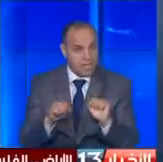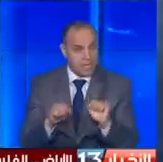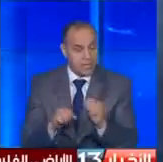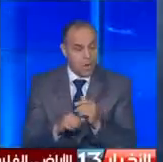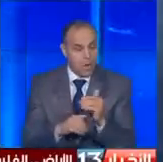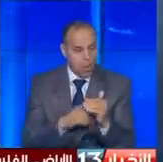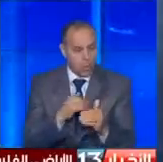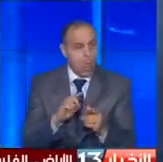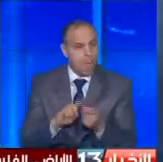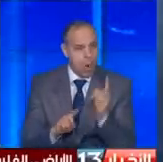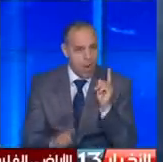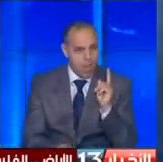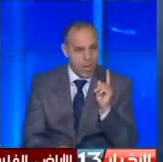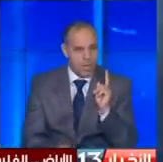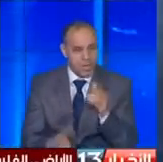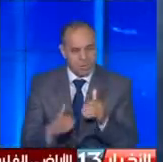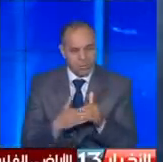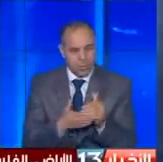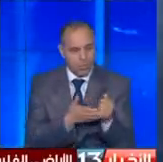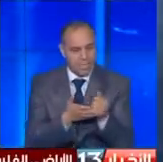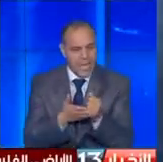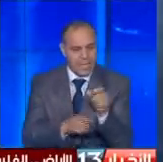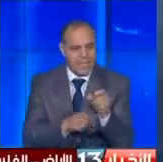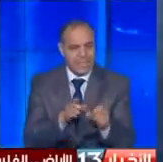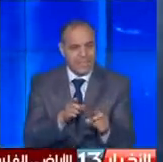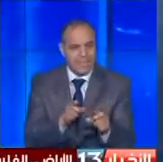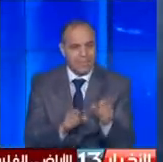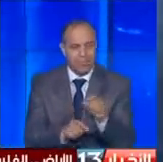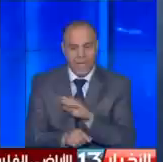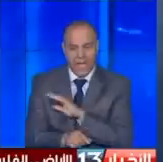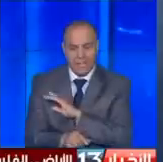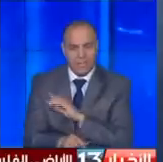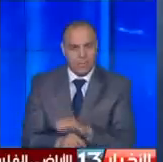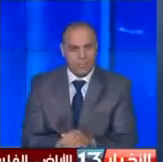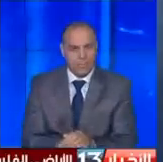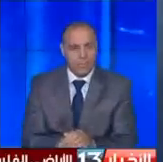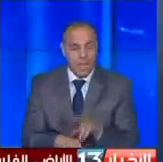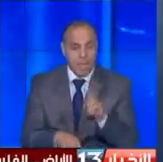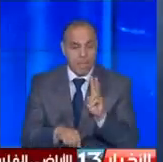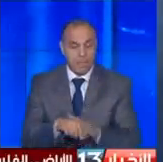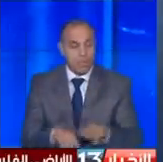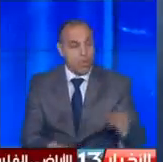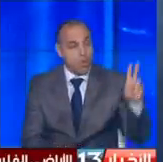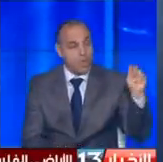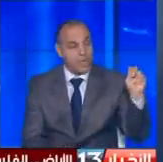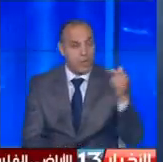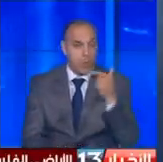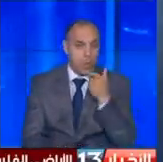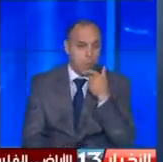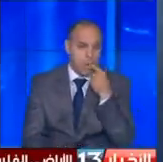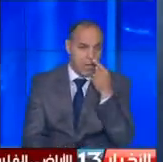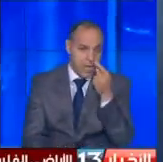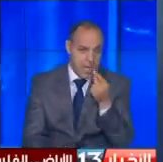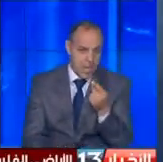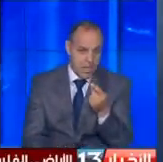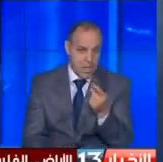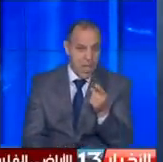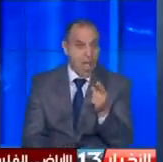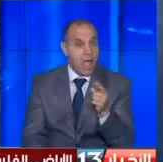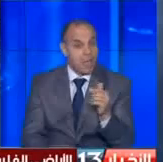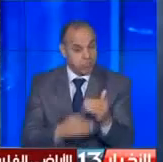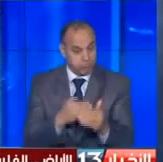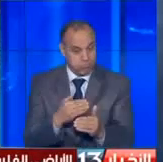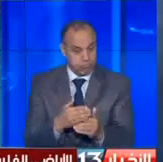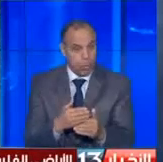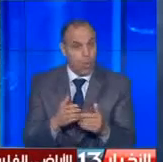خطوة مهمة لوصول المساعدات الإنسانية لسكان القطاع. الأمين العام للأمم المتحدة أنطونيو غوتيريس اعتبر أن هذا